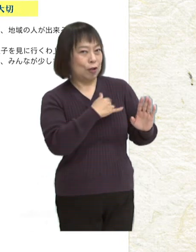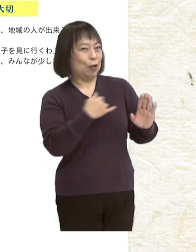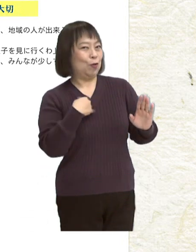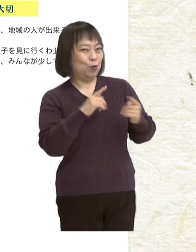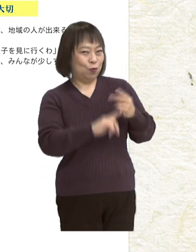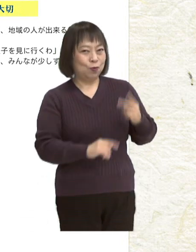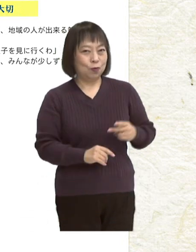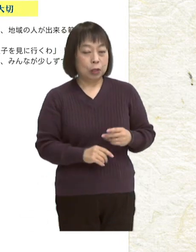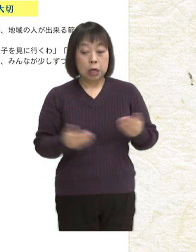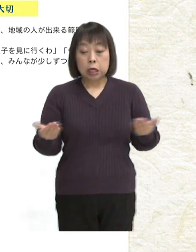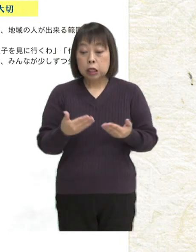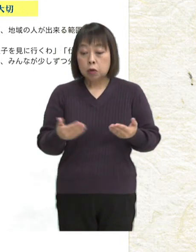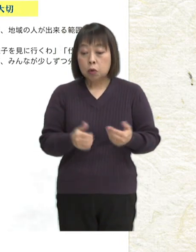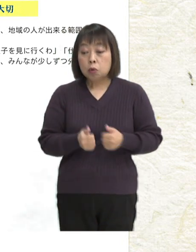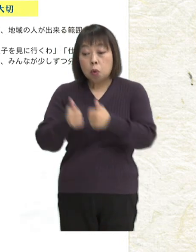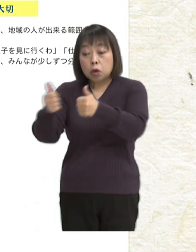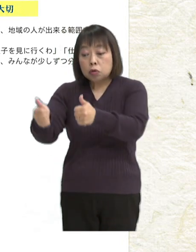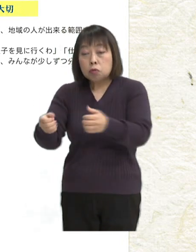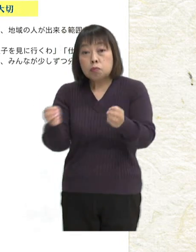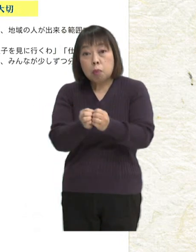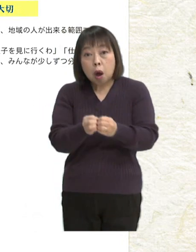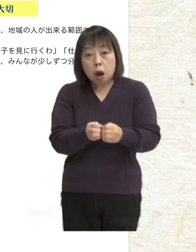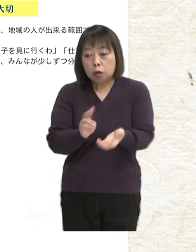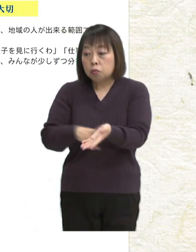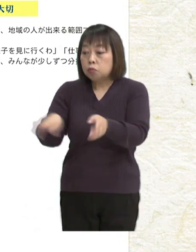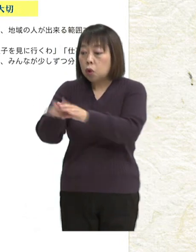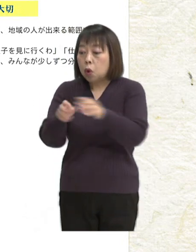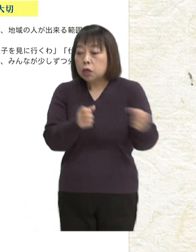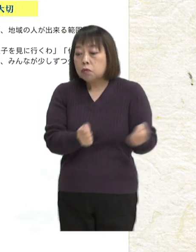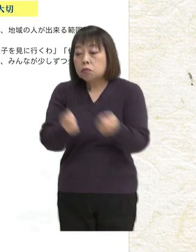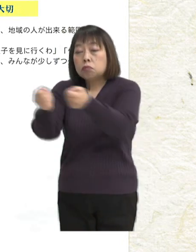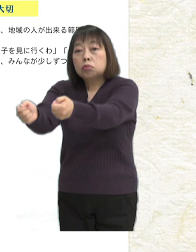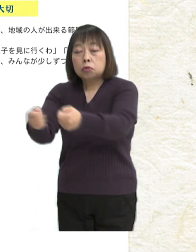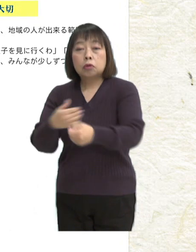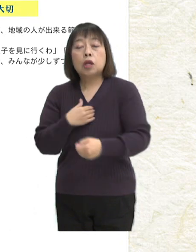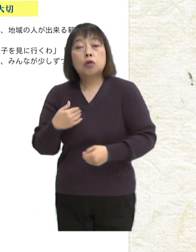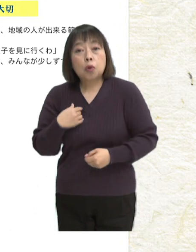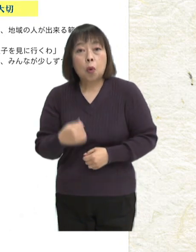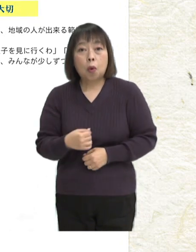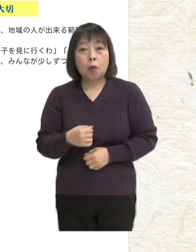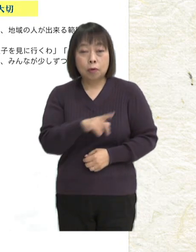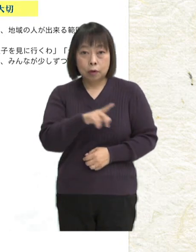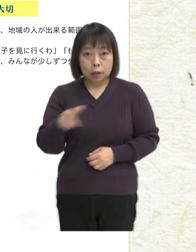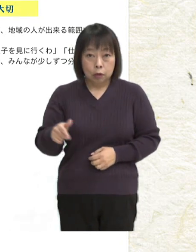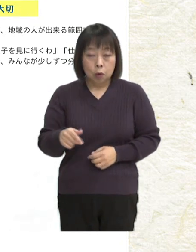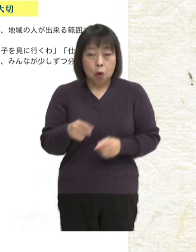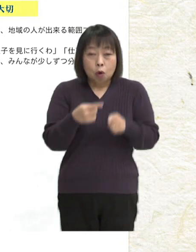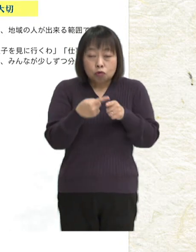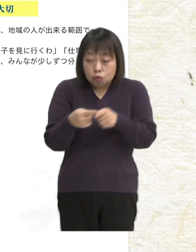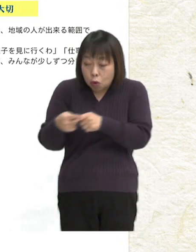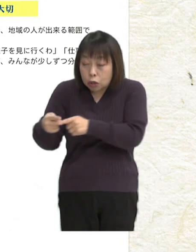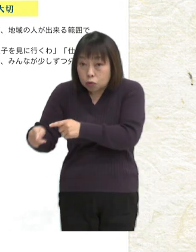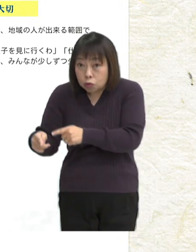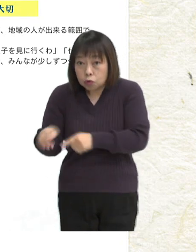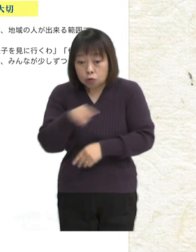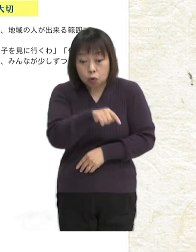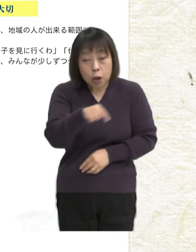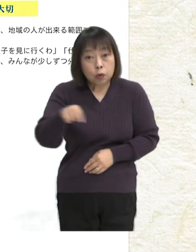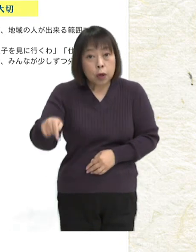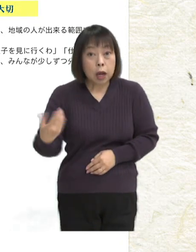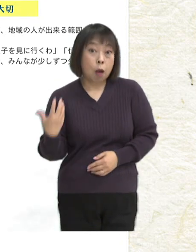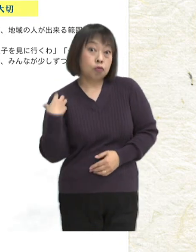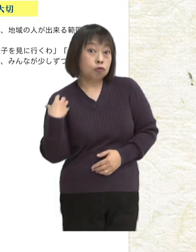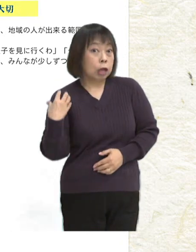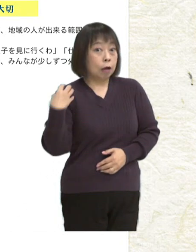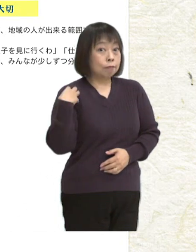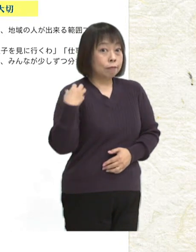仕事に行くついでに病院まで送っていけるよなど、みんなが少しずつ分担しながら手助けができたら